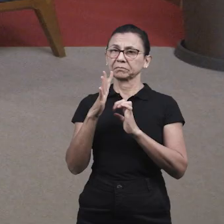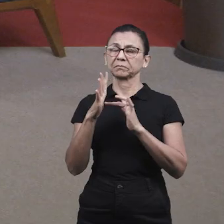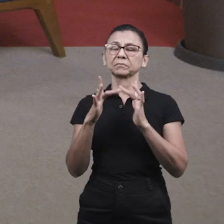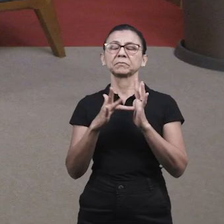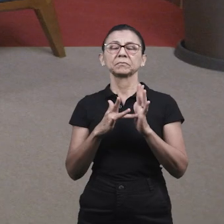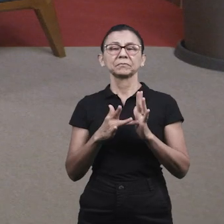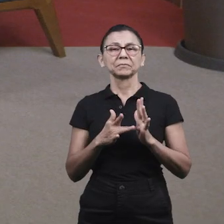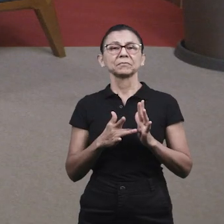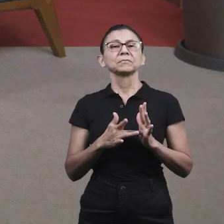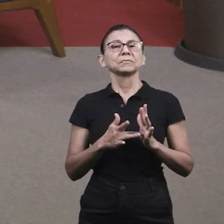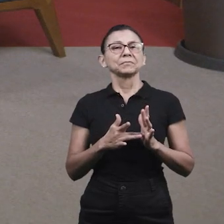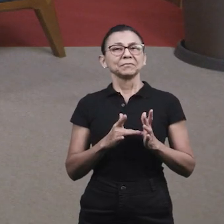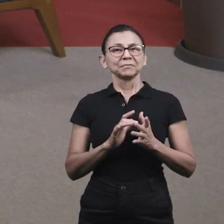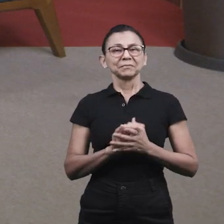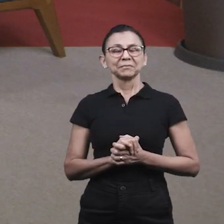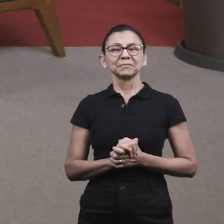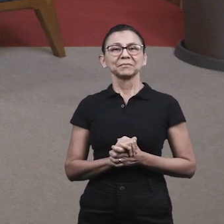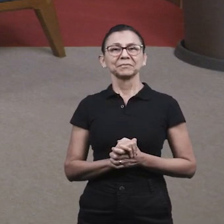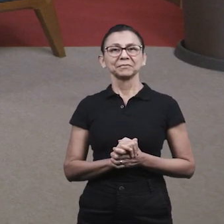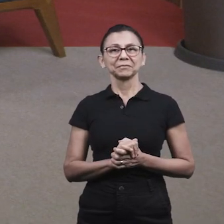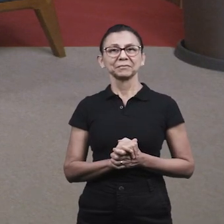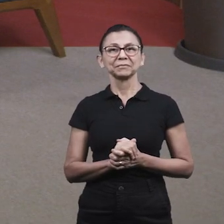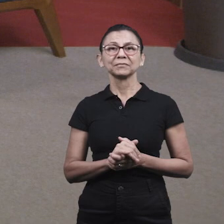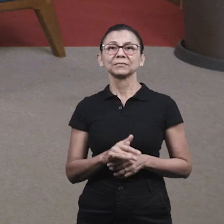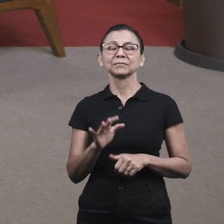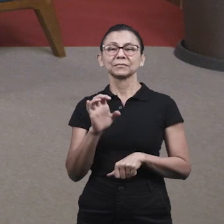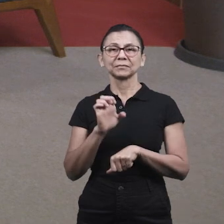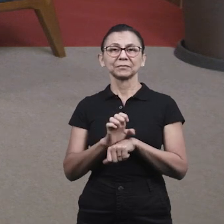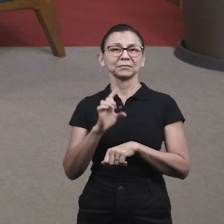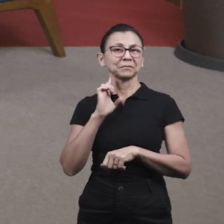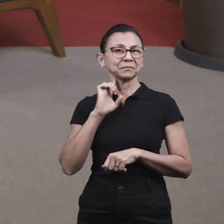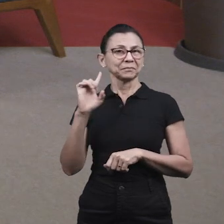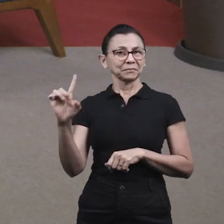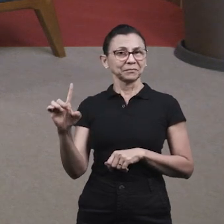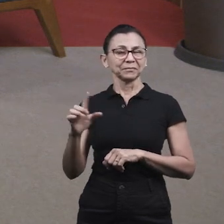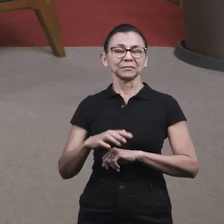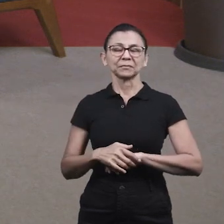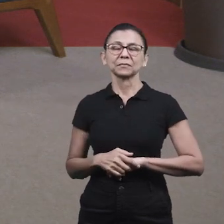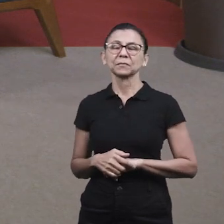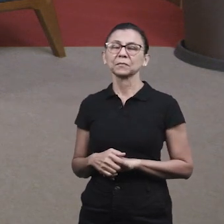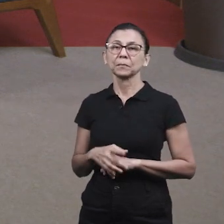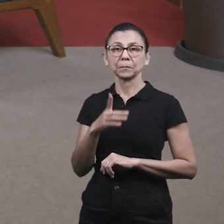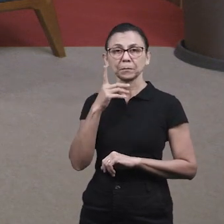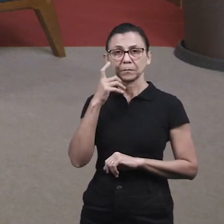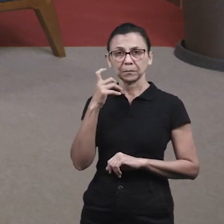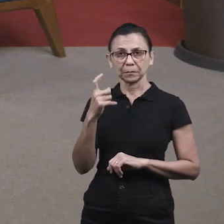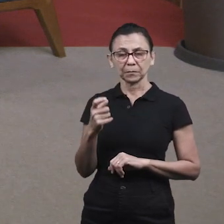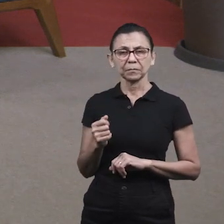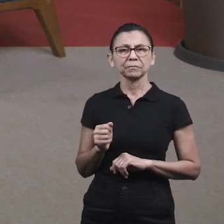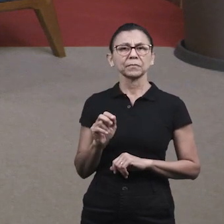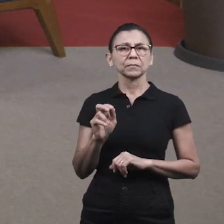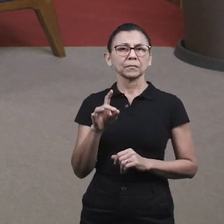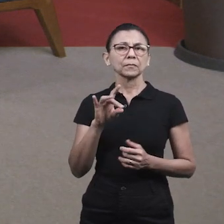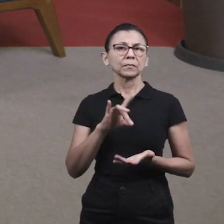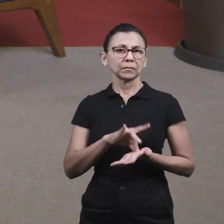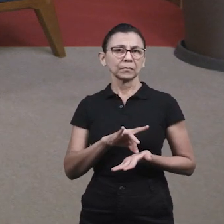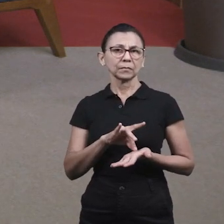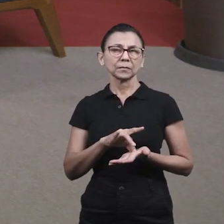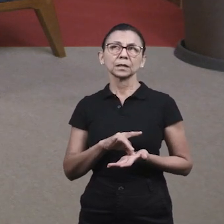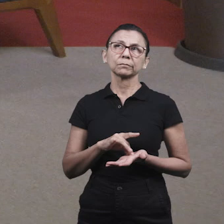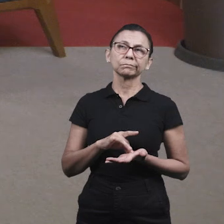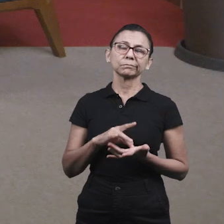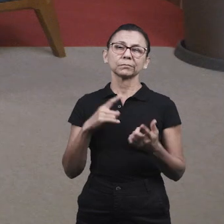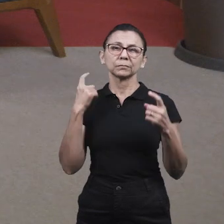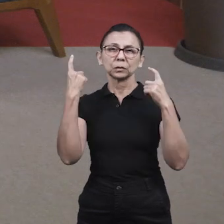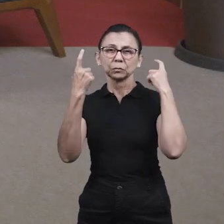mystères que le Seigneur Jésus nous a donnés, en apportant la connaissance historique et prophétique. Gloire et Alléluia aussi, il glorifie le